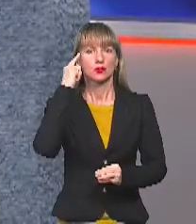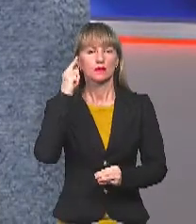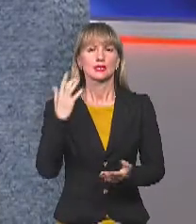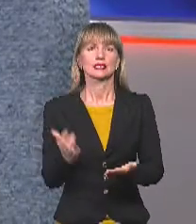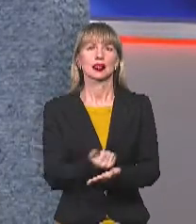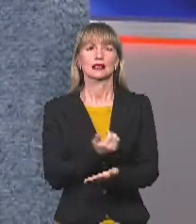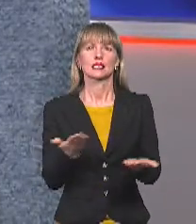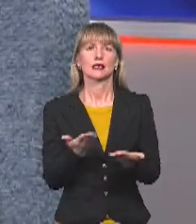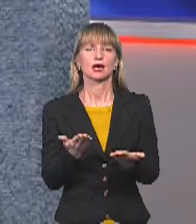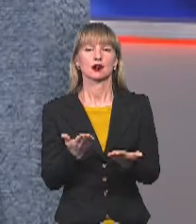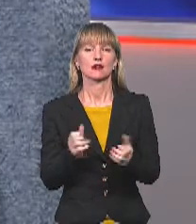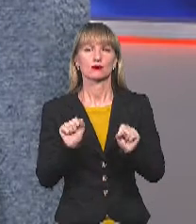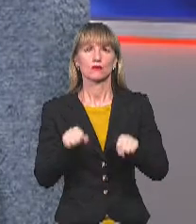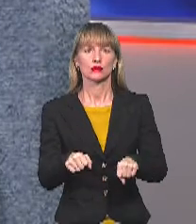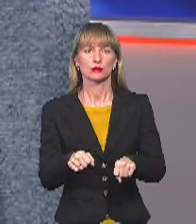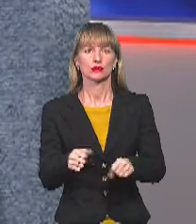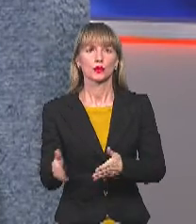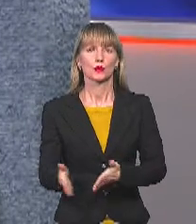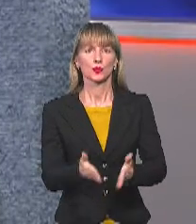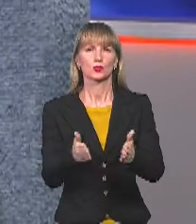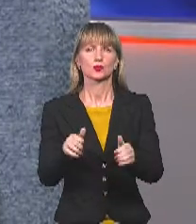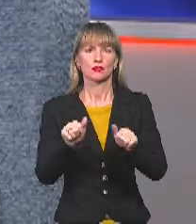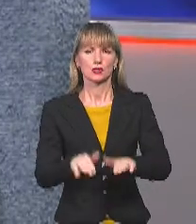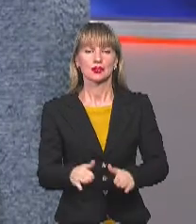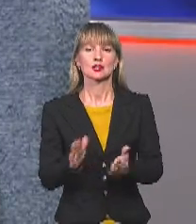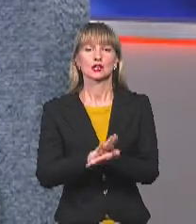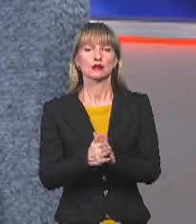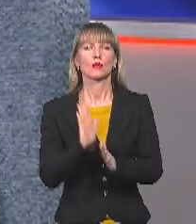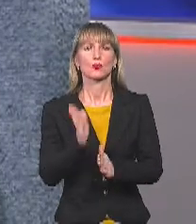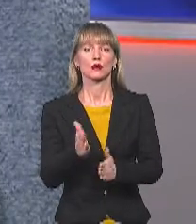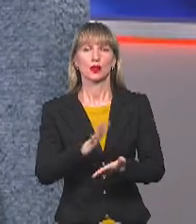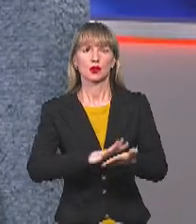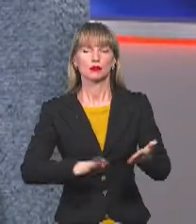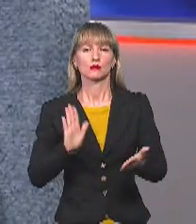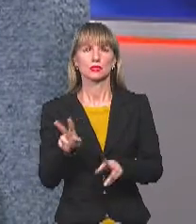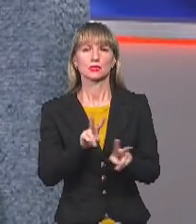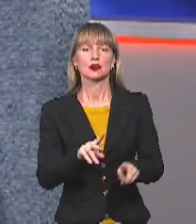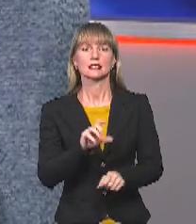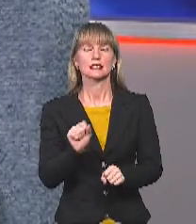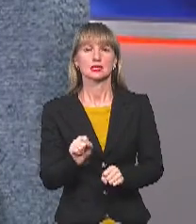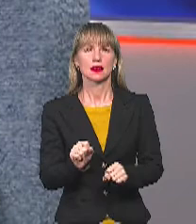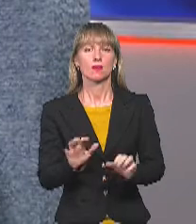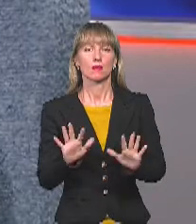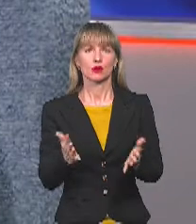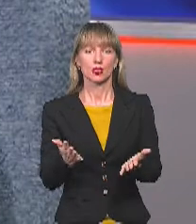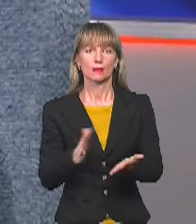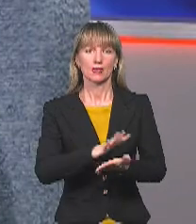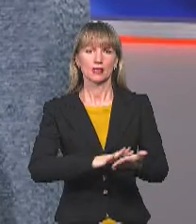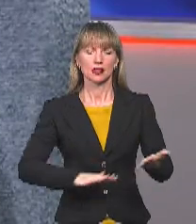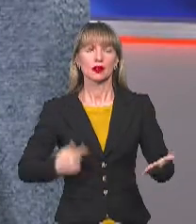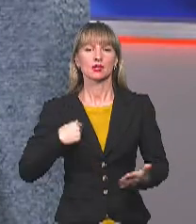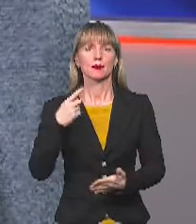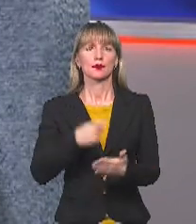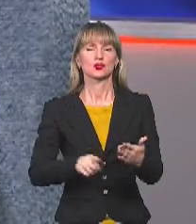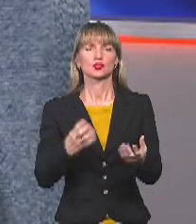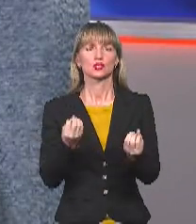знайти якісь підходи. Ситуація буде далі розвиватися, ми будемо слідкувати за перебігом подій. І я певна,